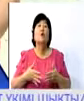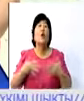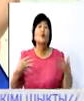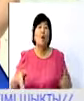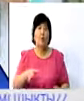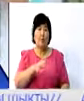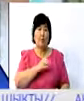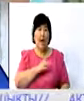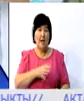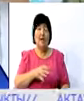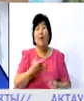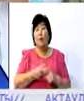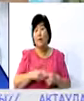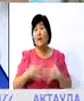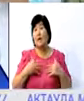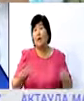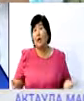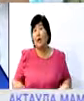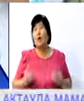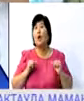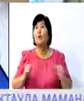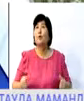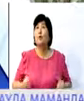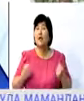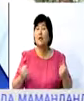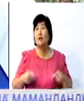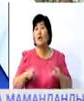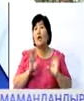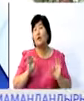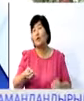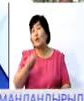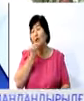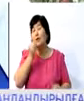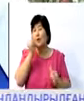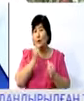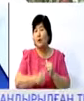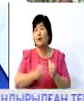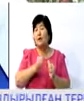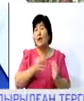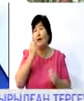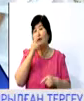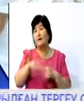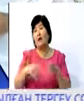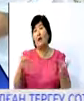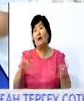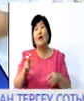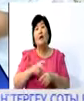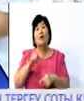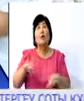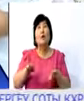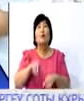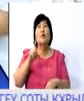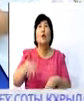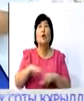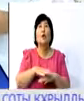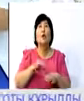байлық. Сондықтан салауатты өмір салтын ұстанып, спортпен шұғылдануды және дұрыс тамақтануды күн сайын әдетке айналдыру керек. Дәрігерлер осы орайда